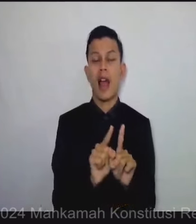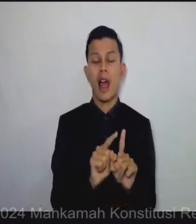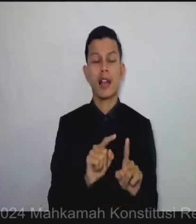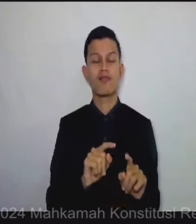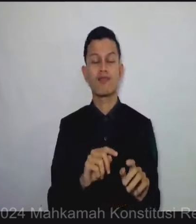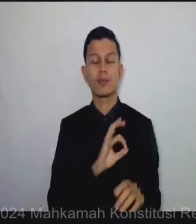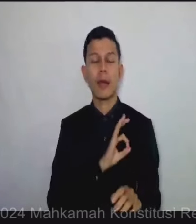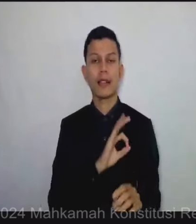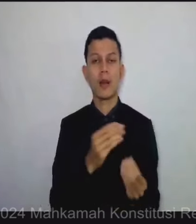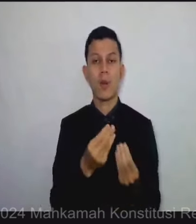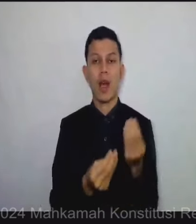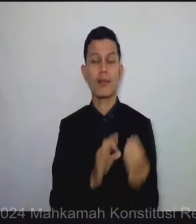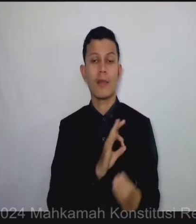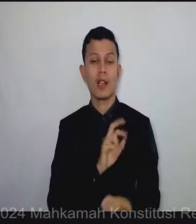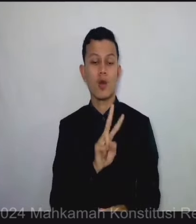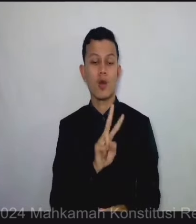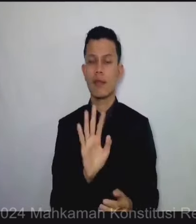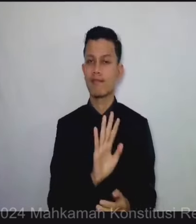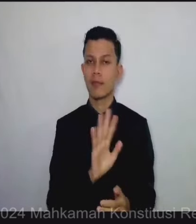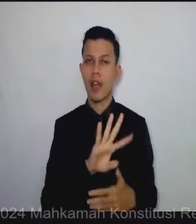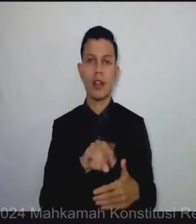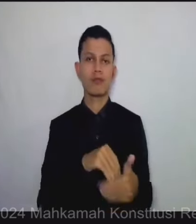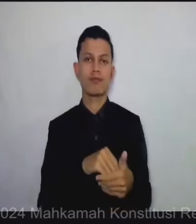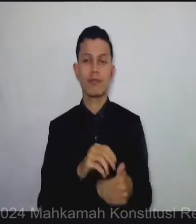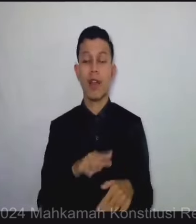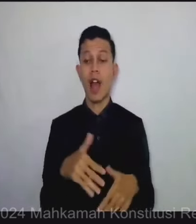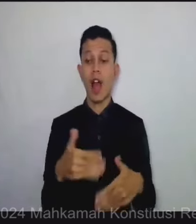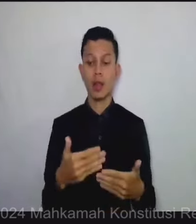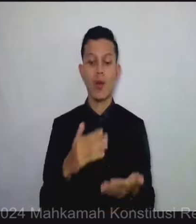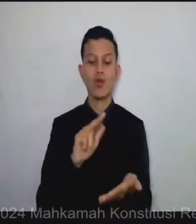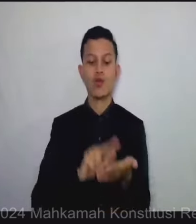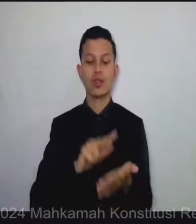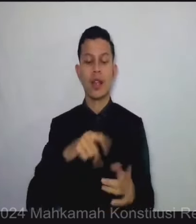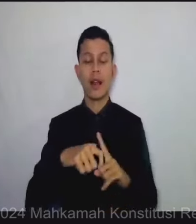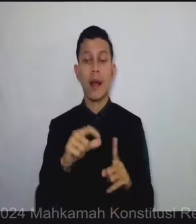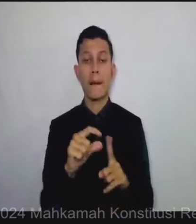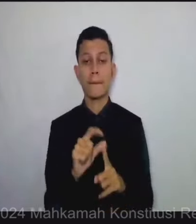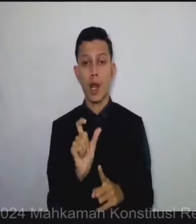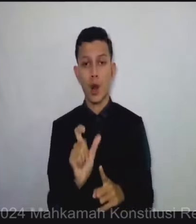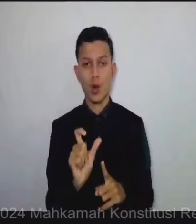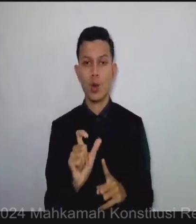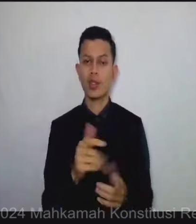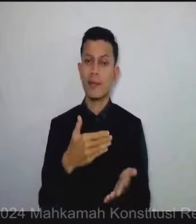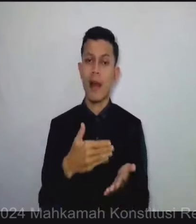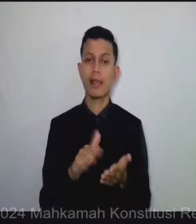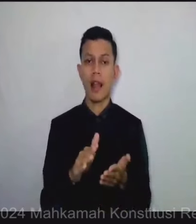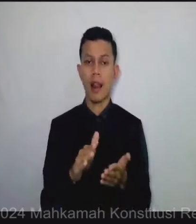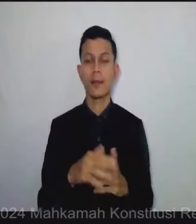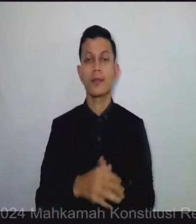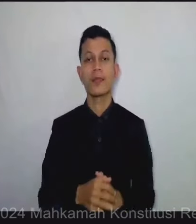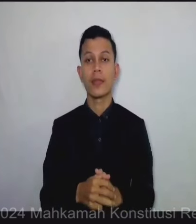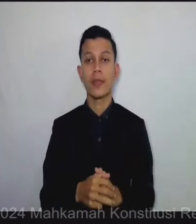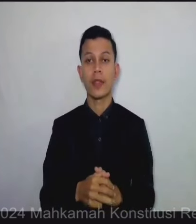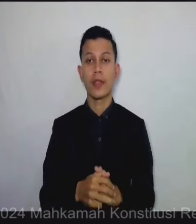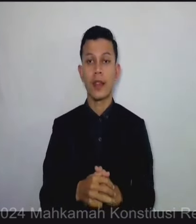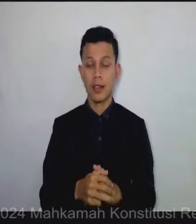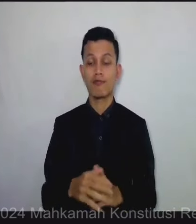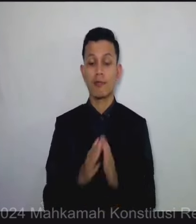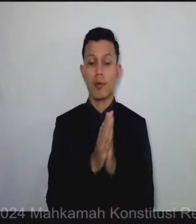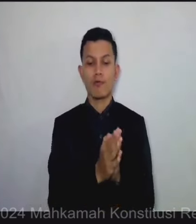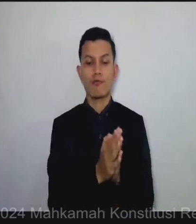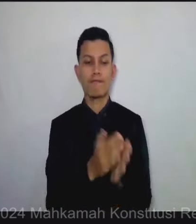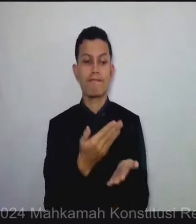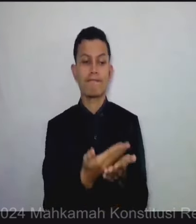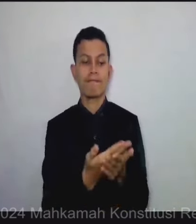presiden nomor urut 2 atau membatalkan keputusan KPU 360224 sepanjang diktum keesatu kemudian memerintahkan termohon KPU untuk melakukan